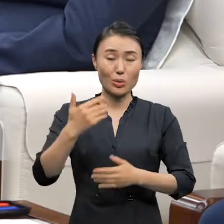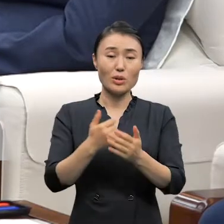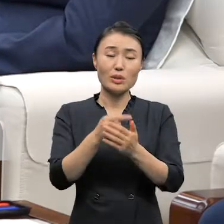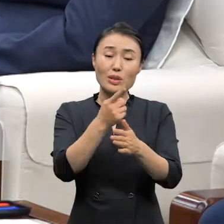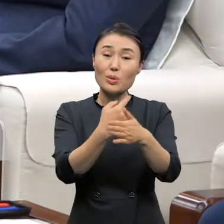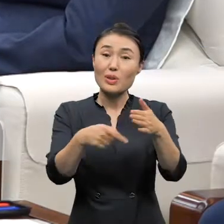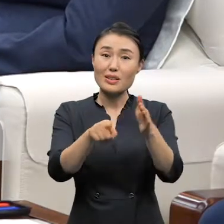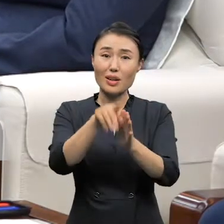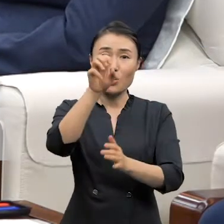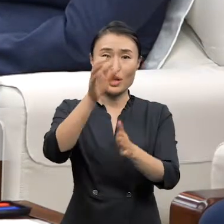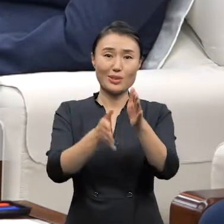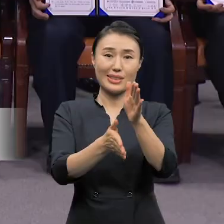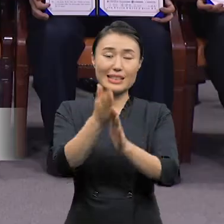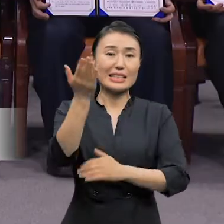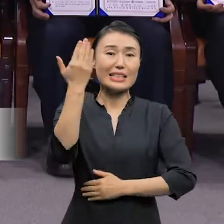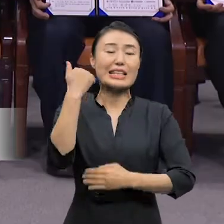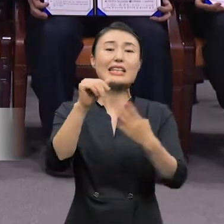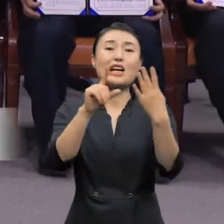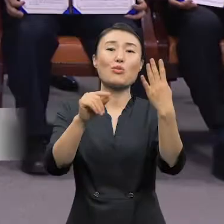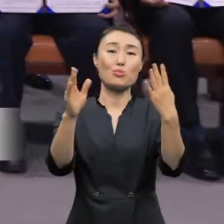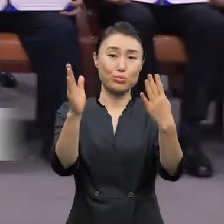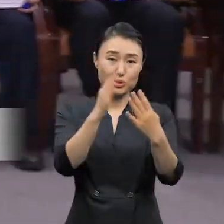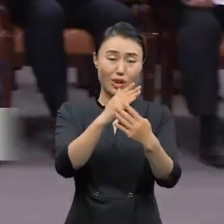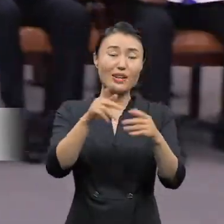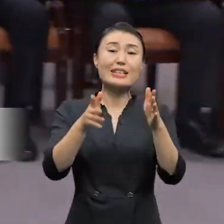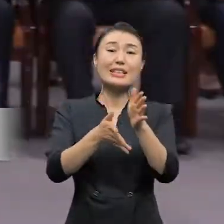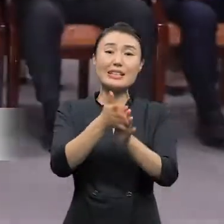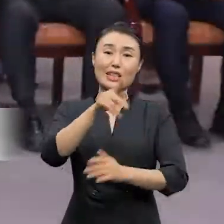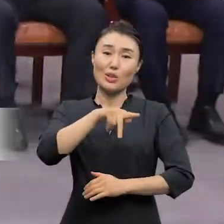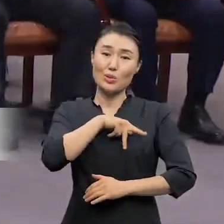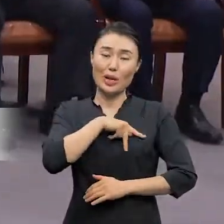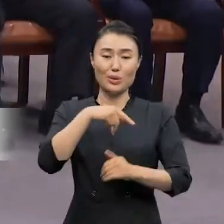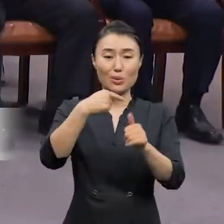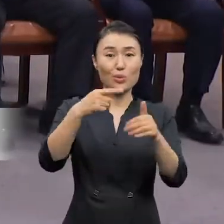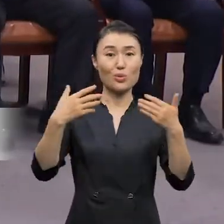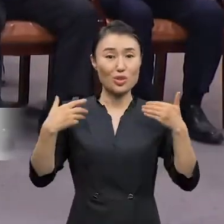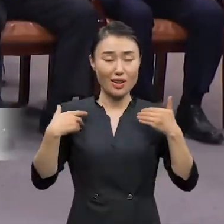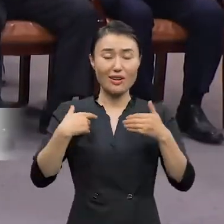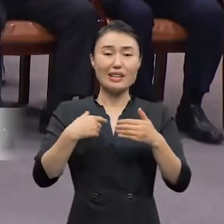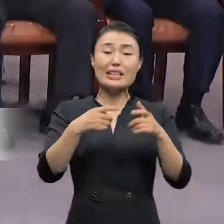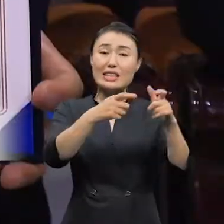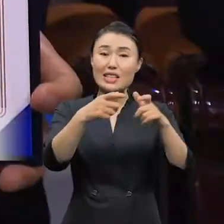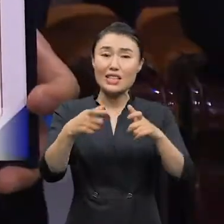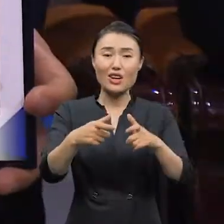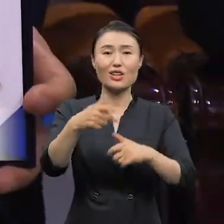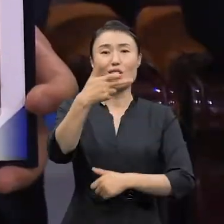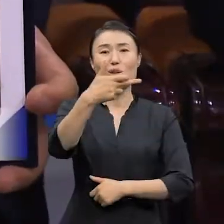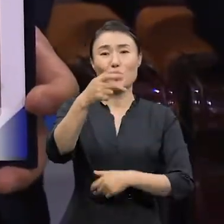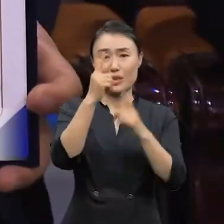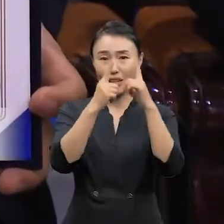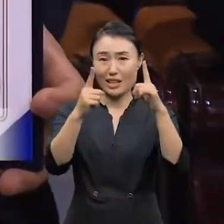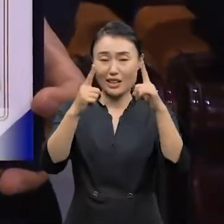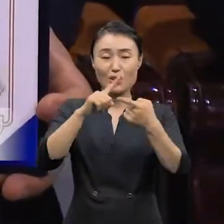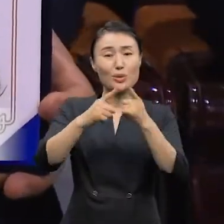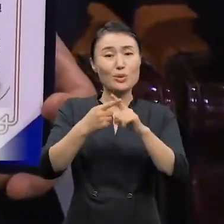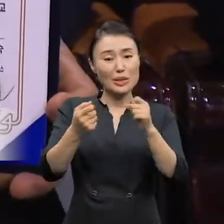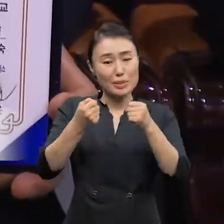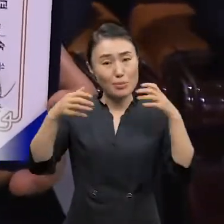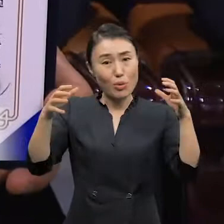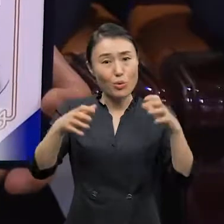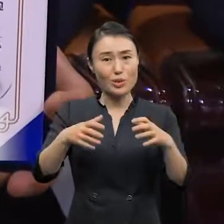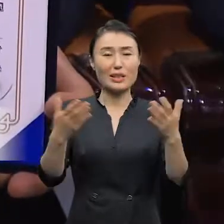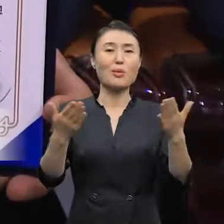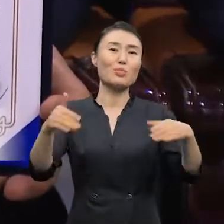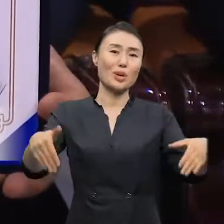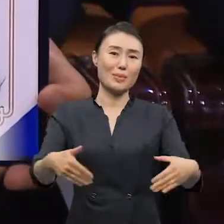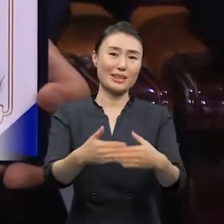위해 광주시는 지난 4월 시의회, 시교육청, 지역 17개 대학과 상호 협력을 위한 업무 협약을